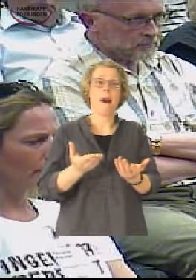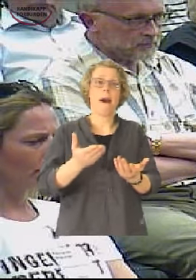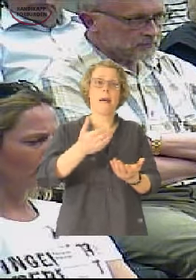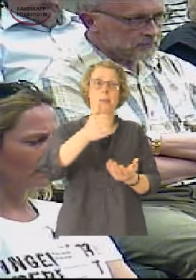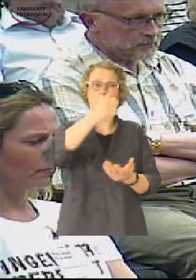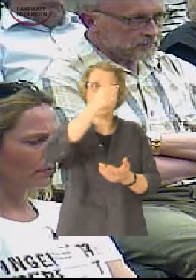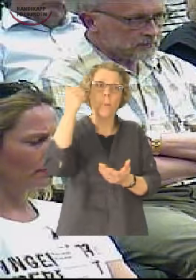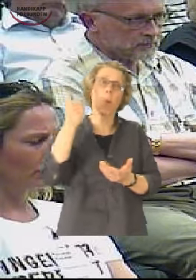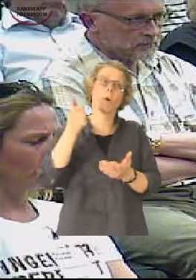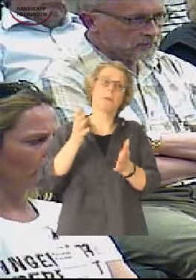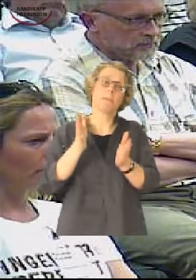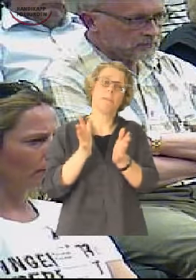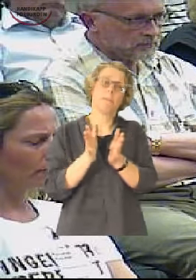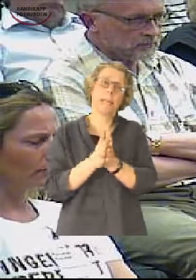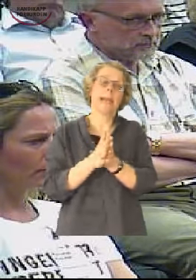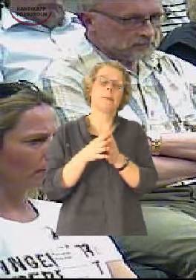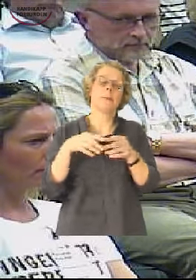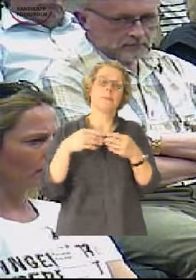med den här